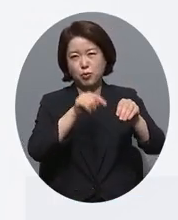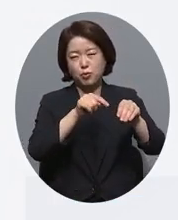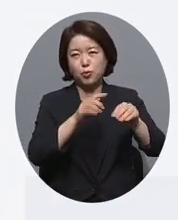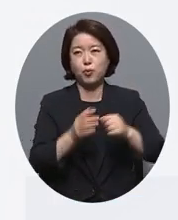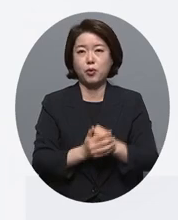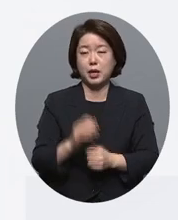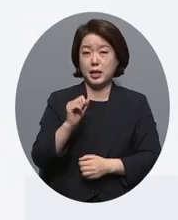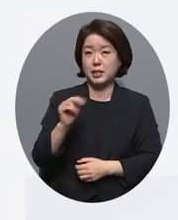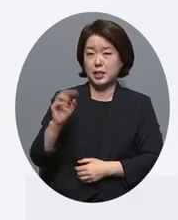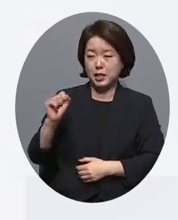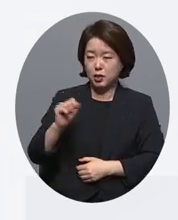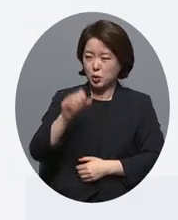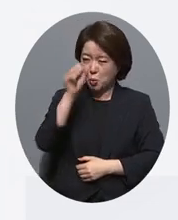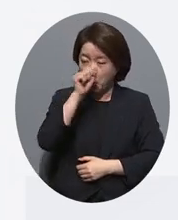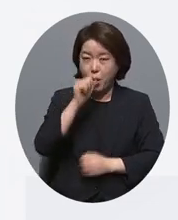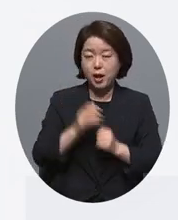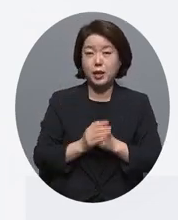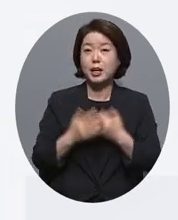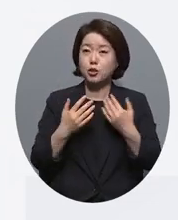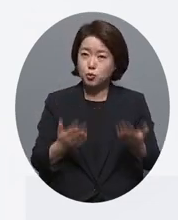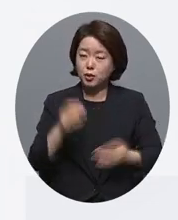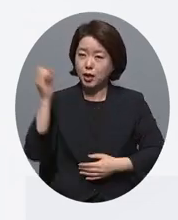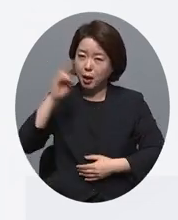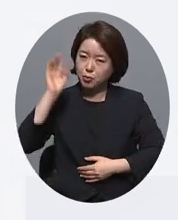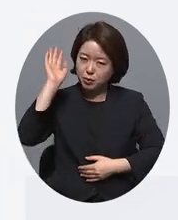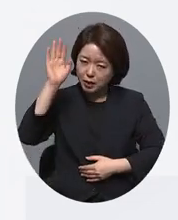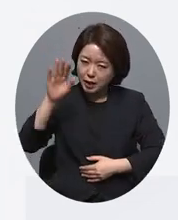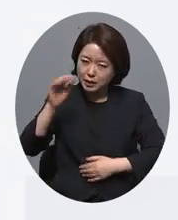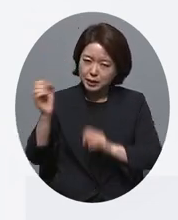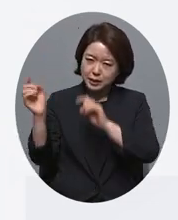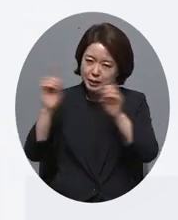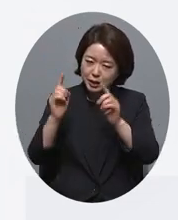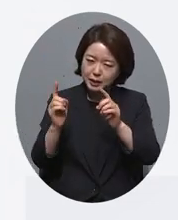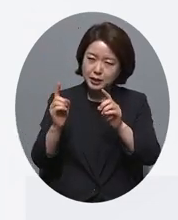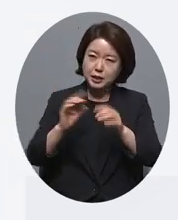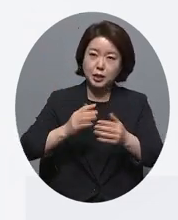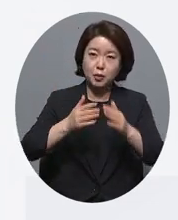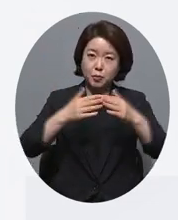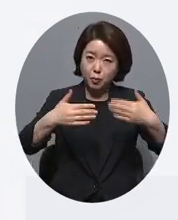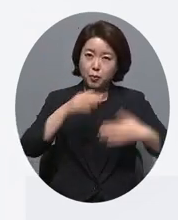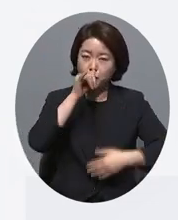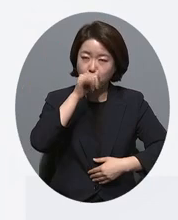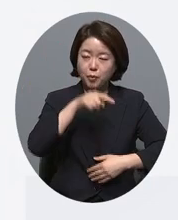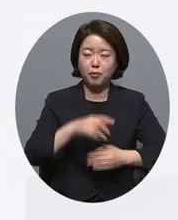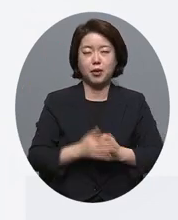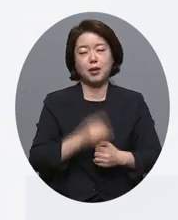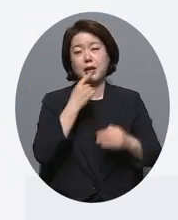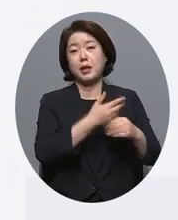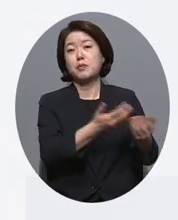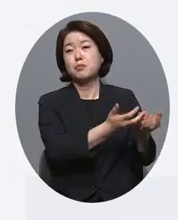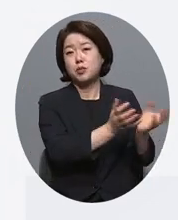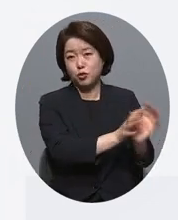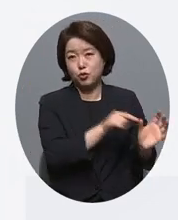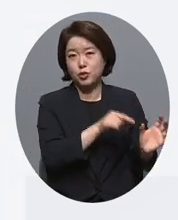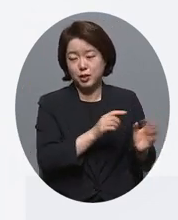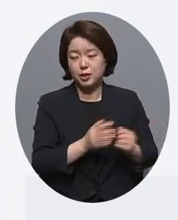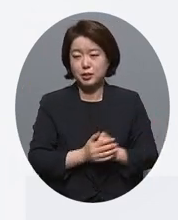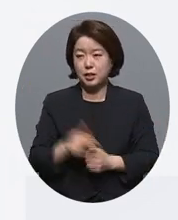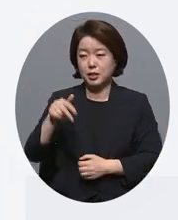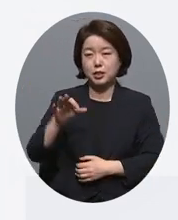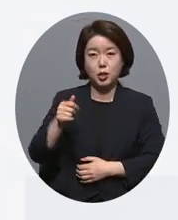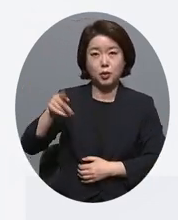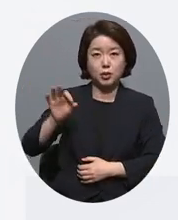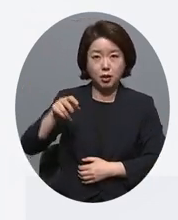SNS 워낙 좋아하시니까 잠깐은 좀 쉬었다가 다시 재기하지 않을까라는 생각은 드는데 이게 지금 뭐 민주당에서는 정경신